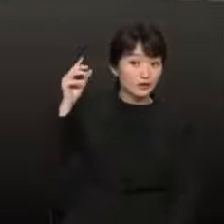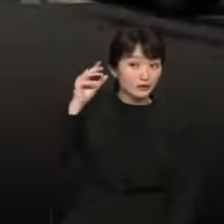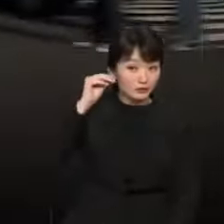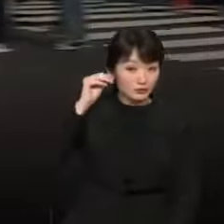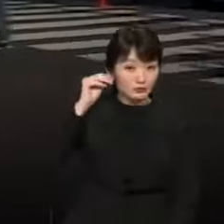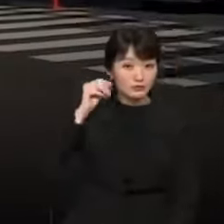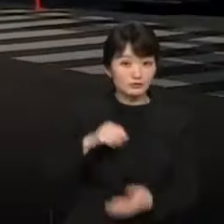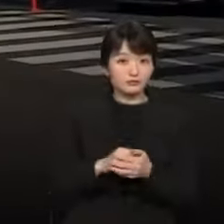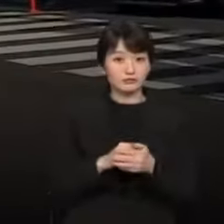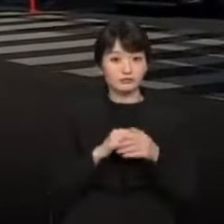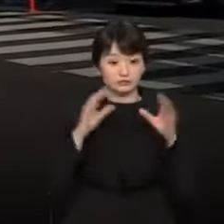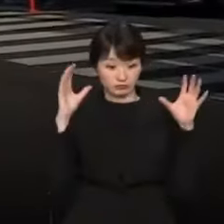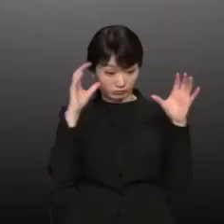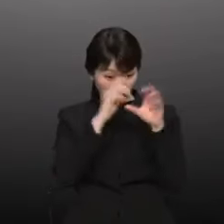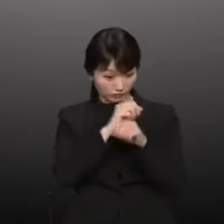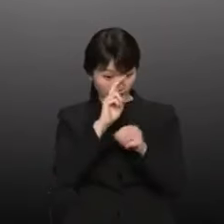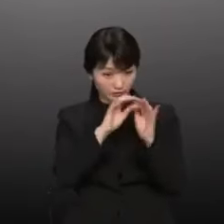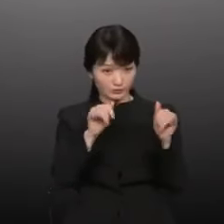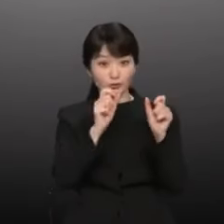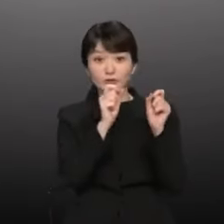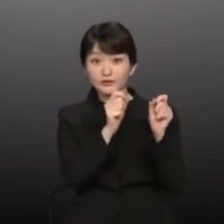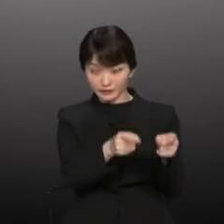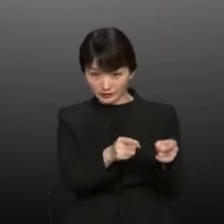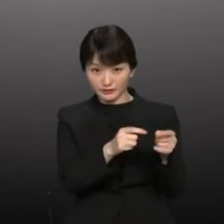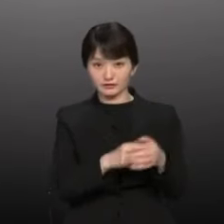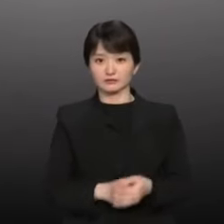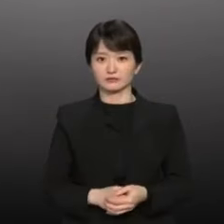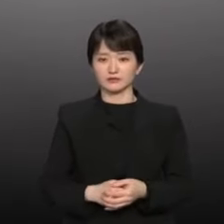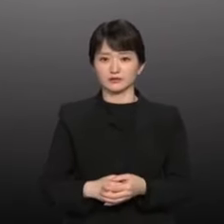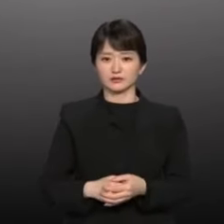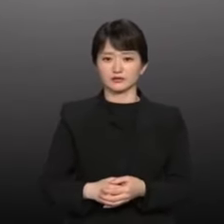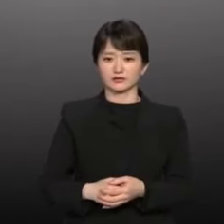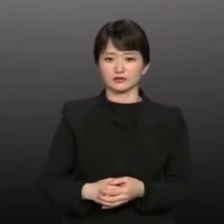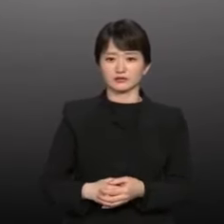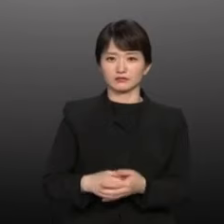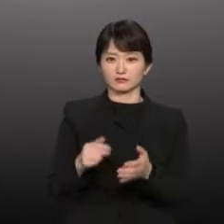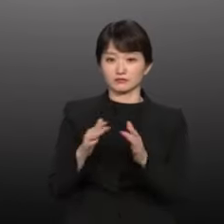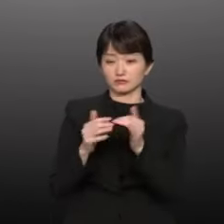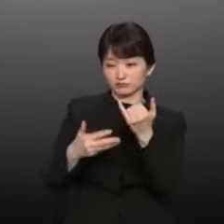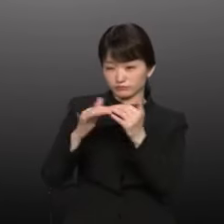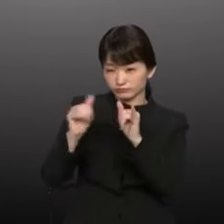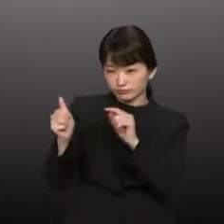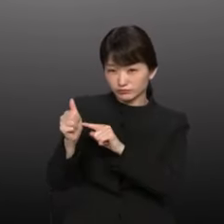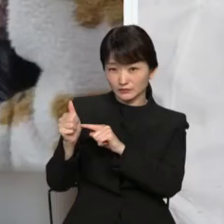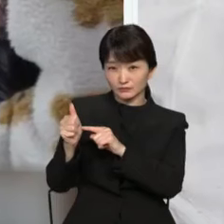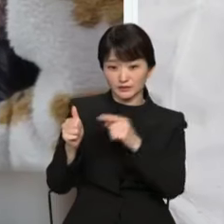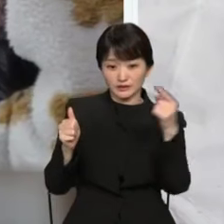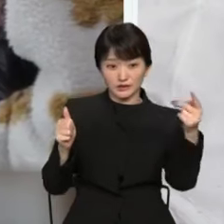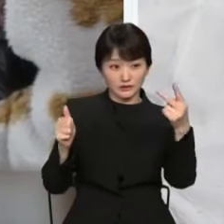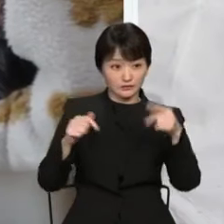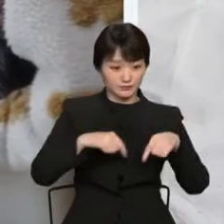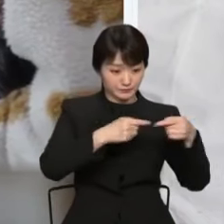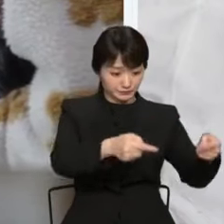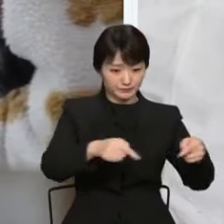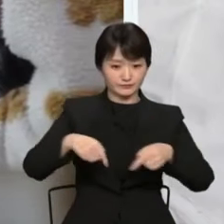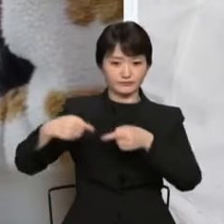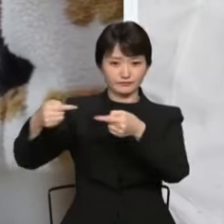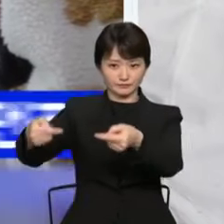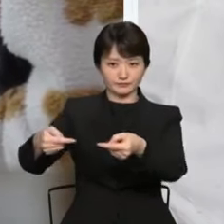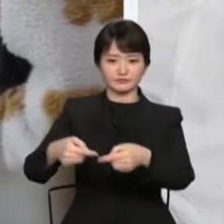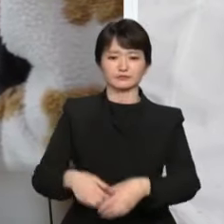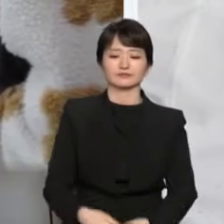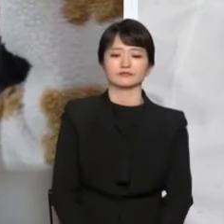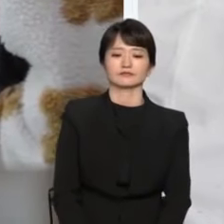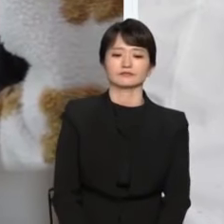가수에겐 기회가 되기도 하는데요. 한 실력파 유튜버는 1, 2번 모두 참여했습니다. 기호